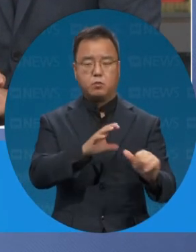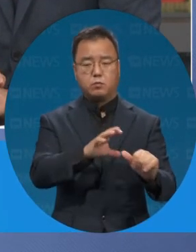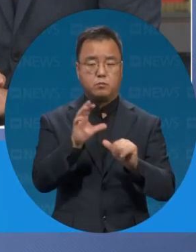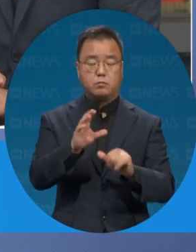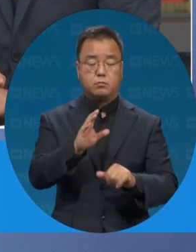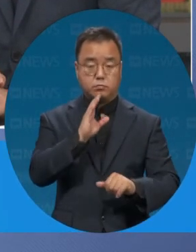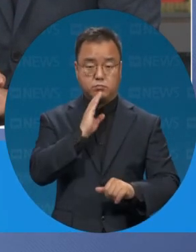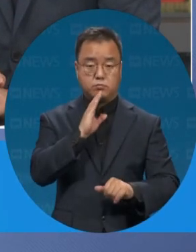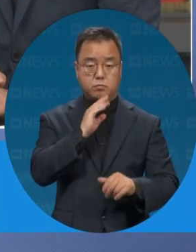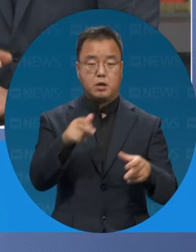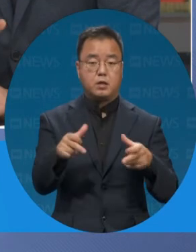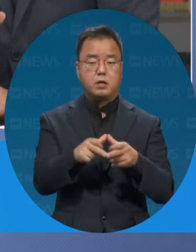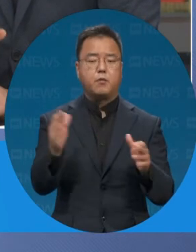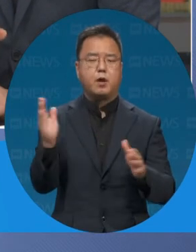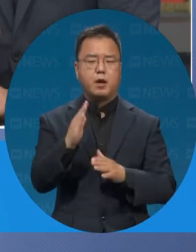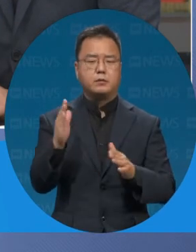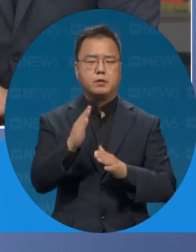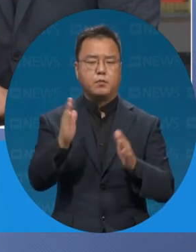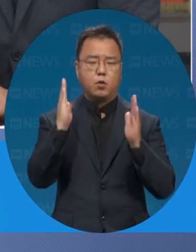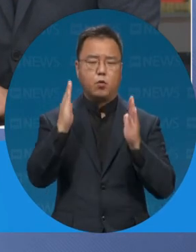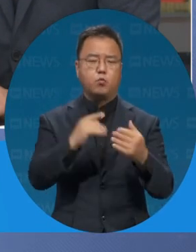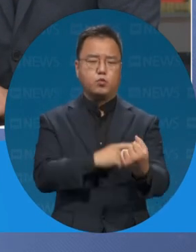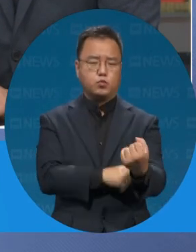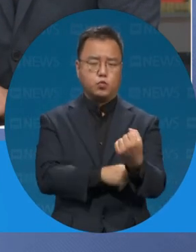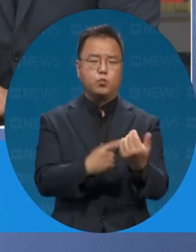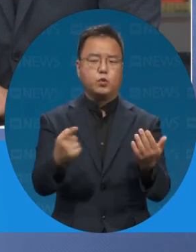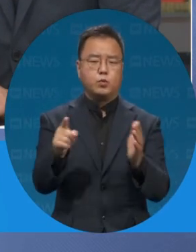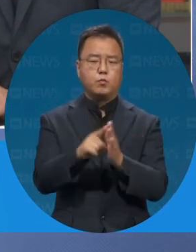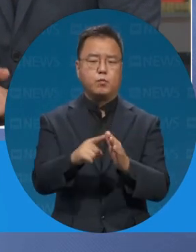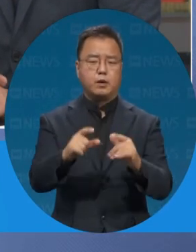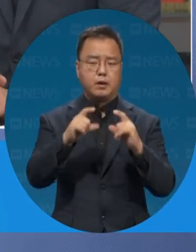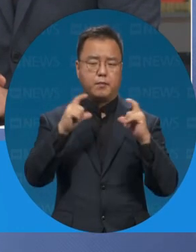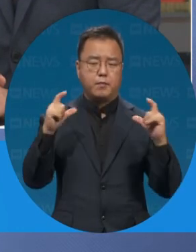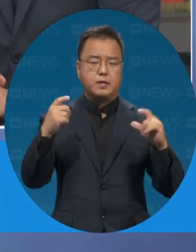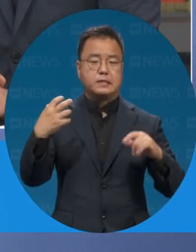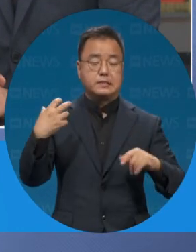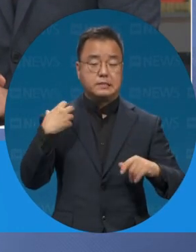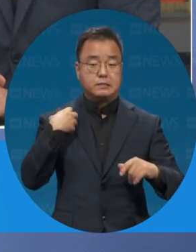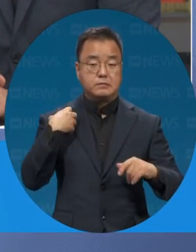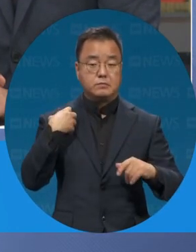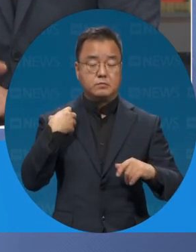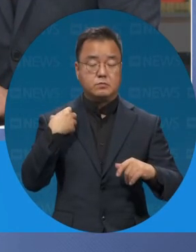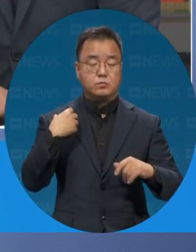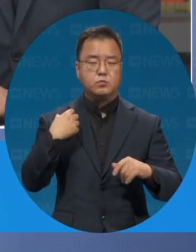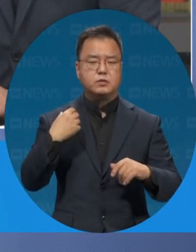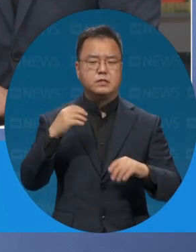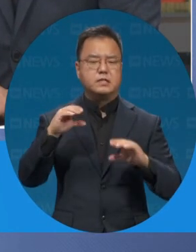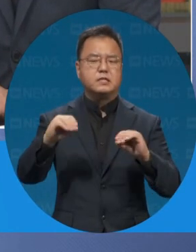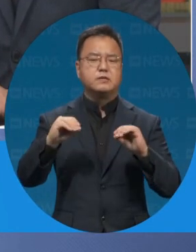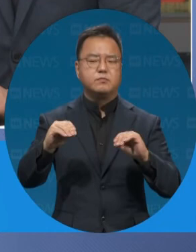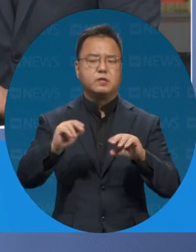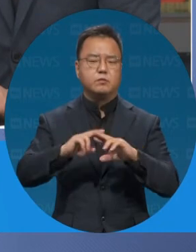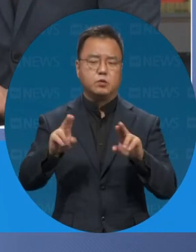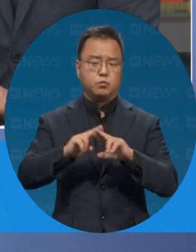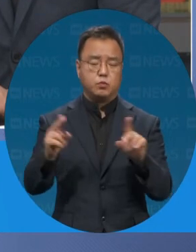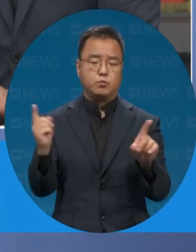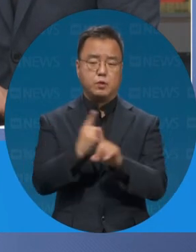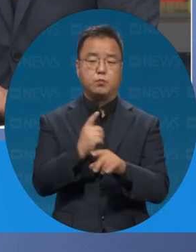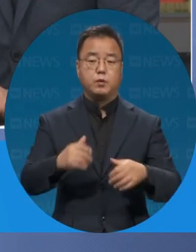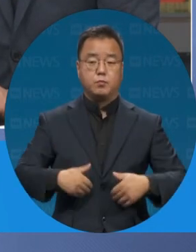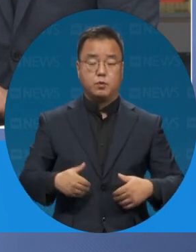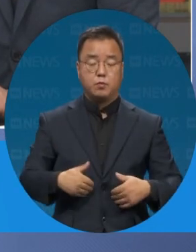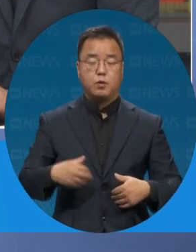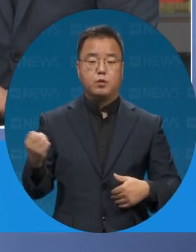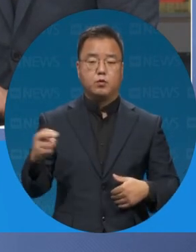학생들의 학습권을 위해 마스크 착용 의무화를 금지한 조치를 철회해야 한다 고 촉구했습니다 4 다음주엔 장애학생의 학부모들이